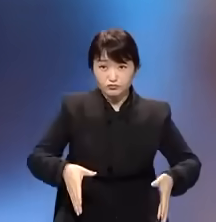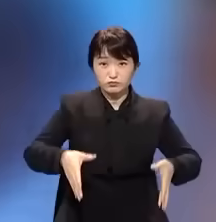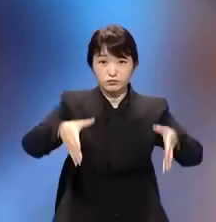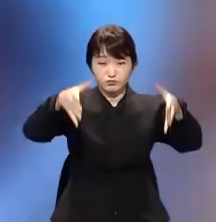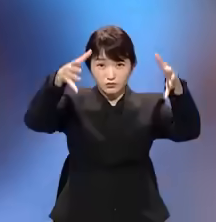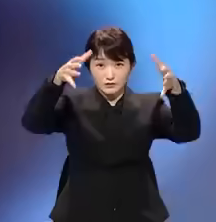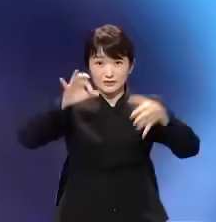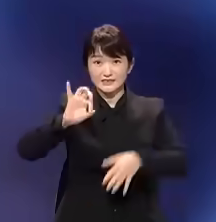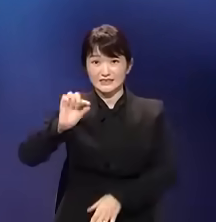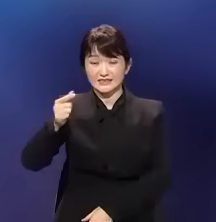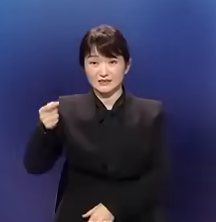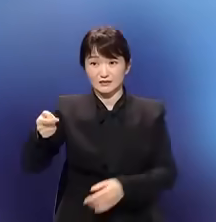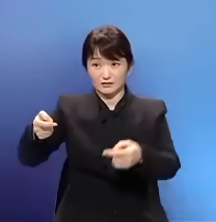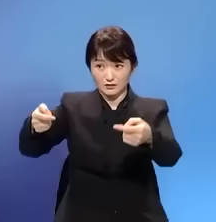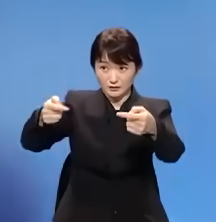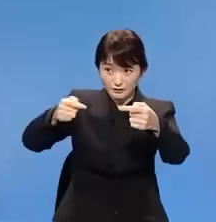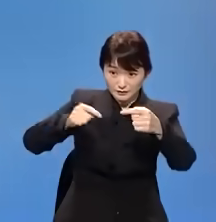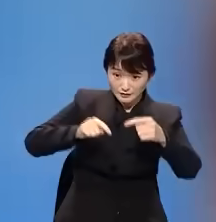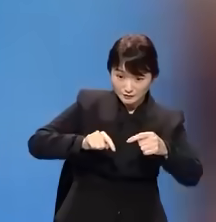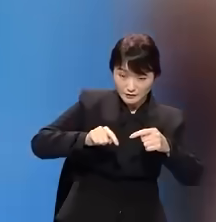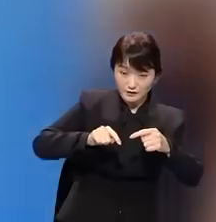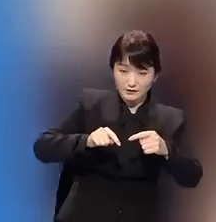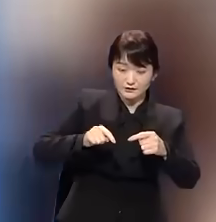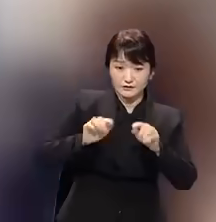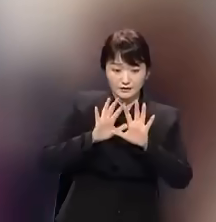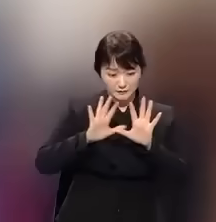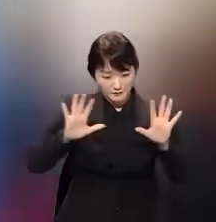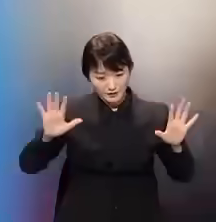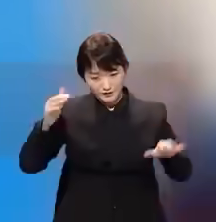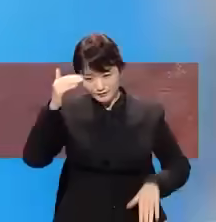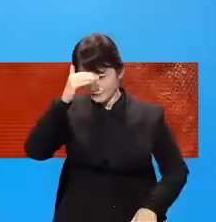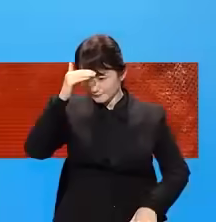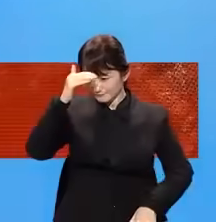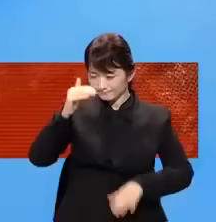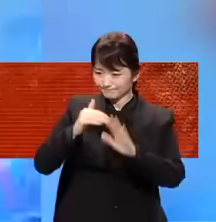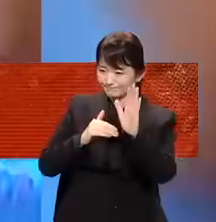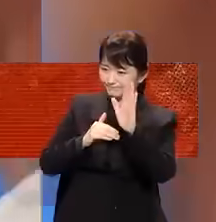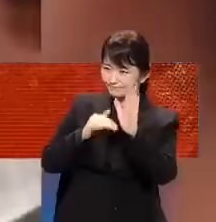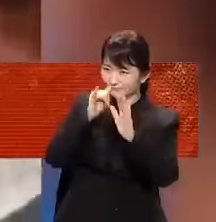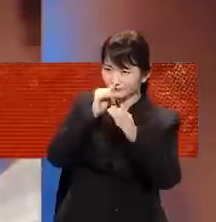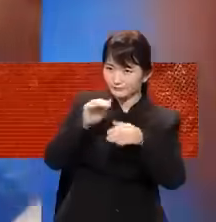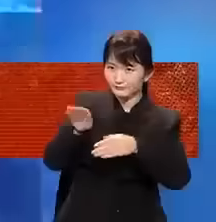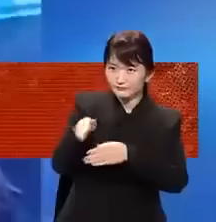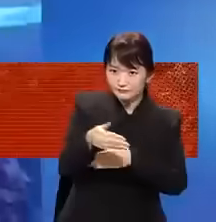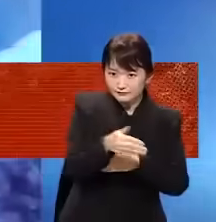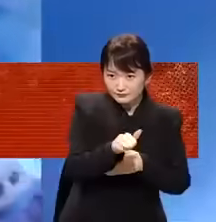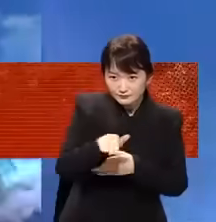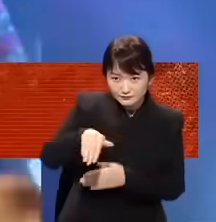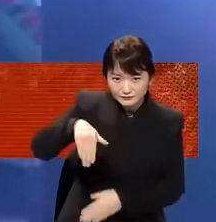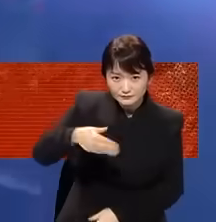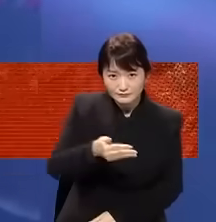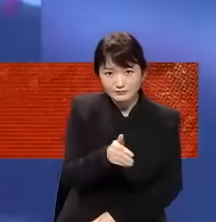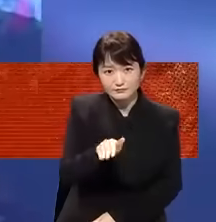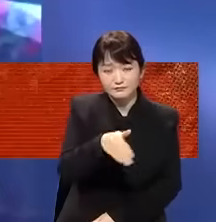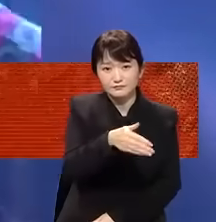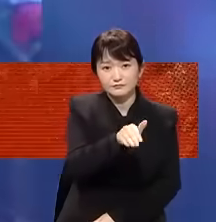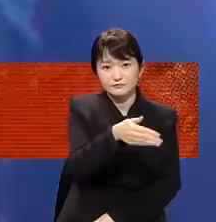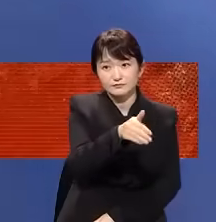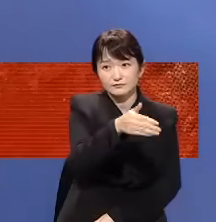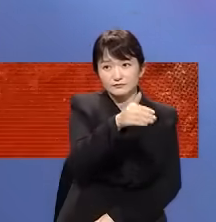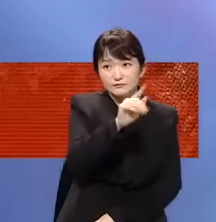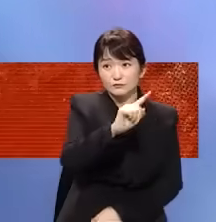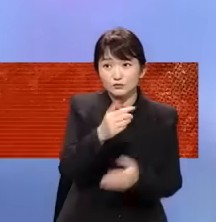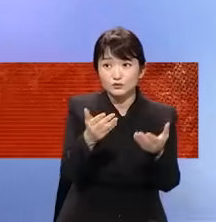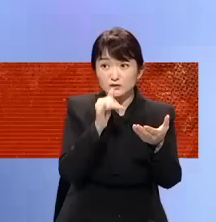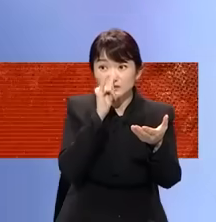너까지 등장해서 아이들에게 손인사를 건네죠 그리고 인어는 헤엄쳐 위로 올라갑니다 자 그런데